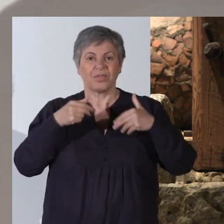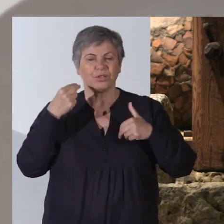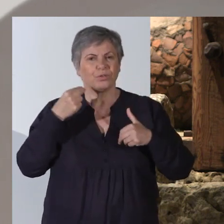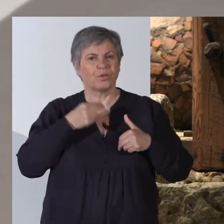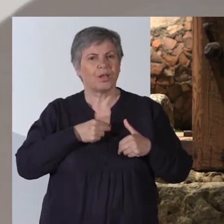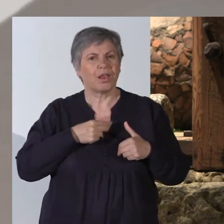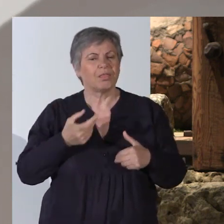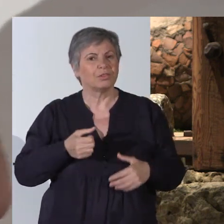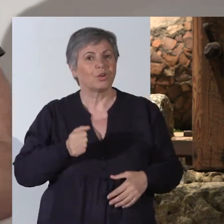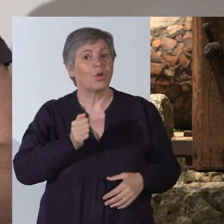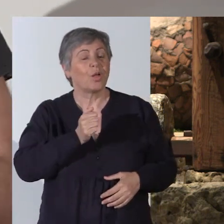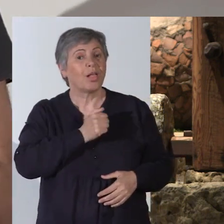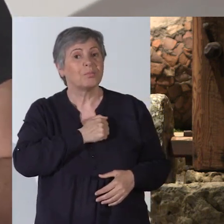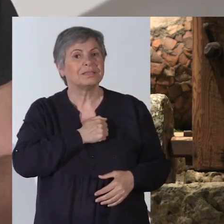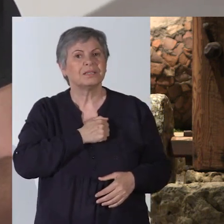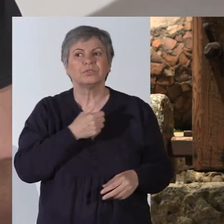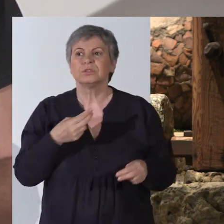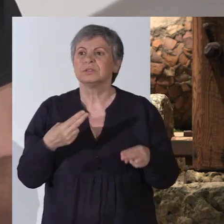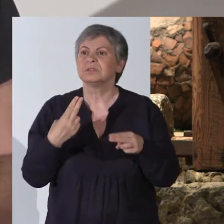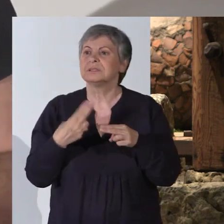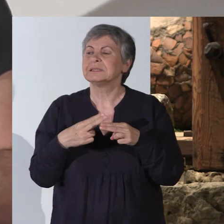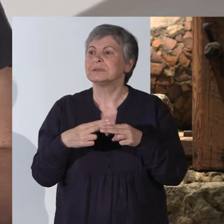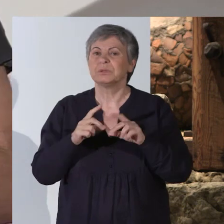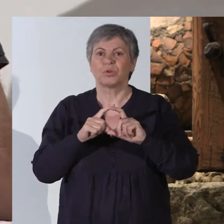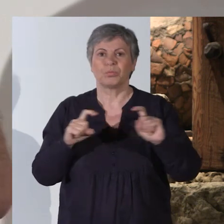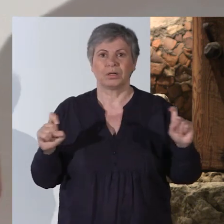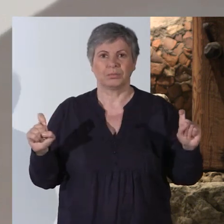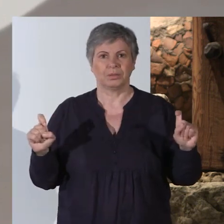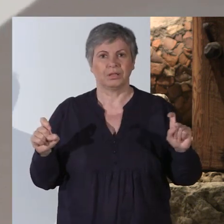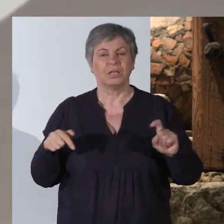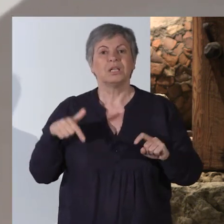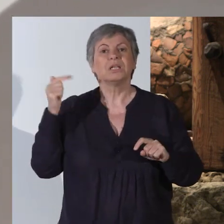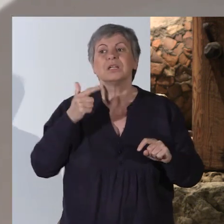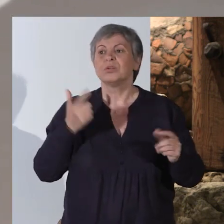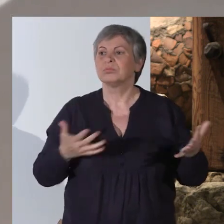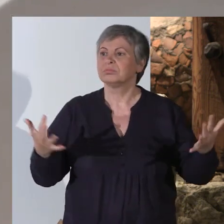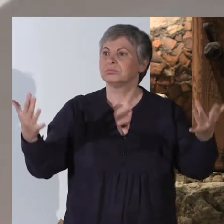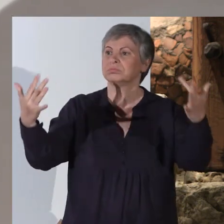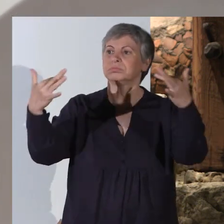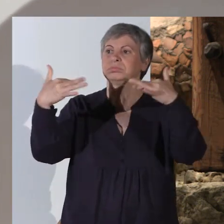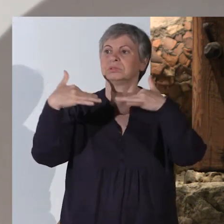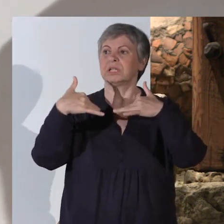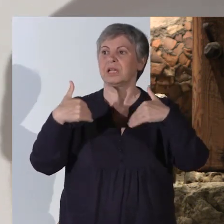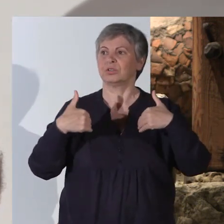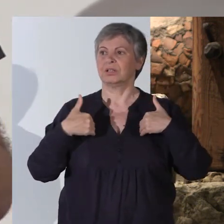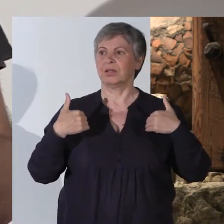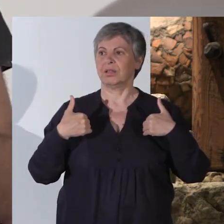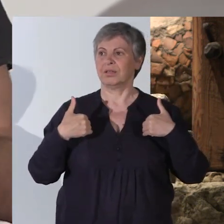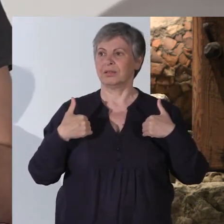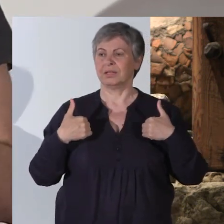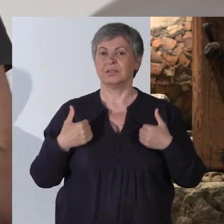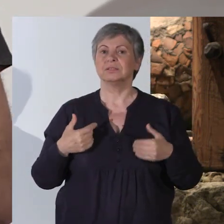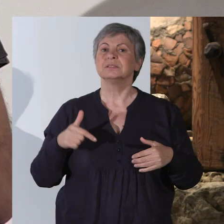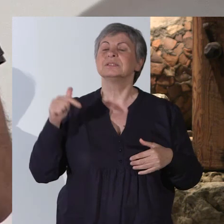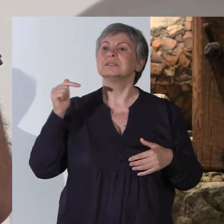θεωρώ ότι το σημαντικότερο πράγμα που έχουμε καταφέρει είναι ότι έρχονται θεατές στην παράσταση